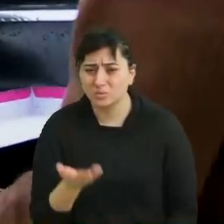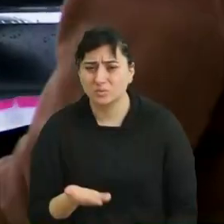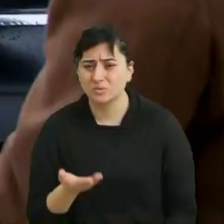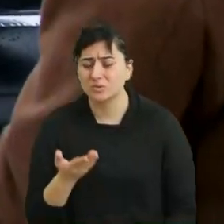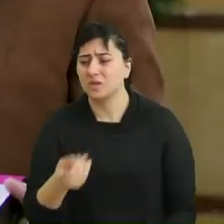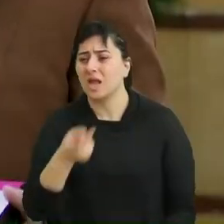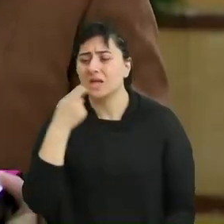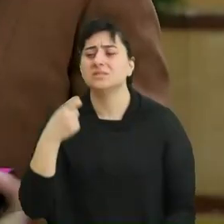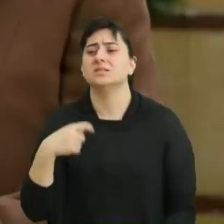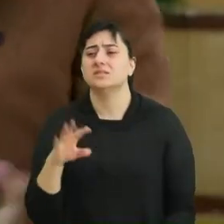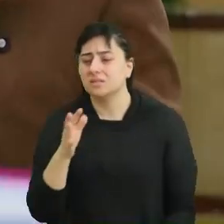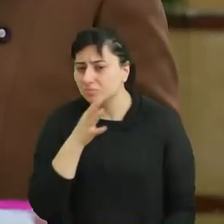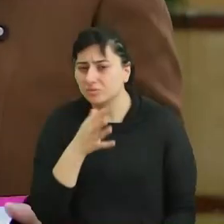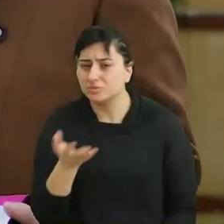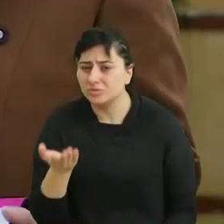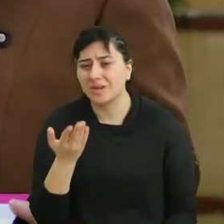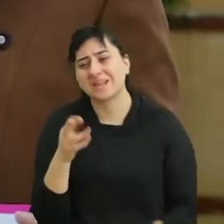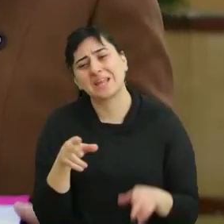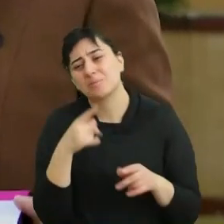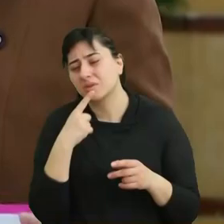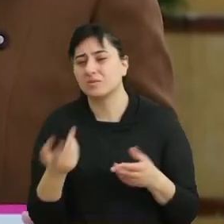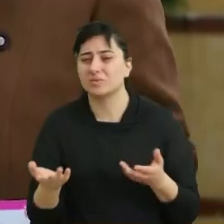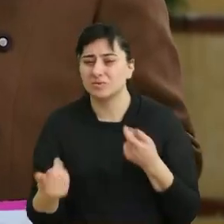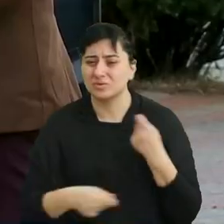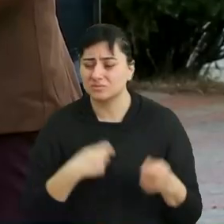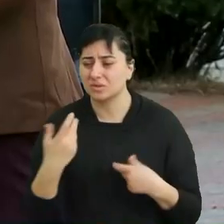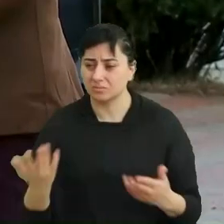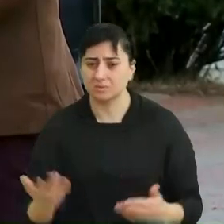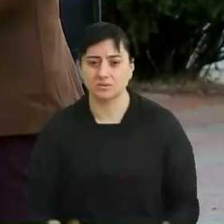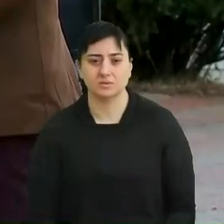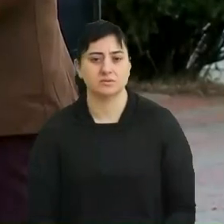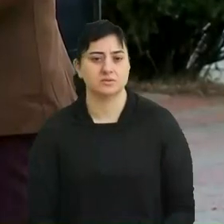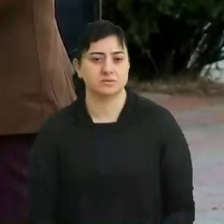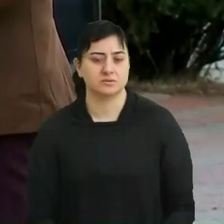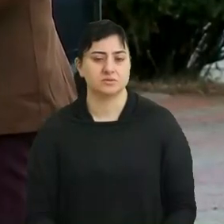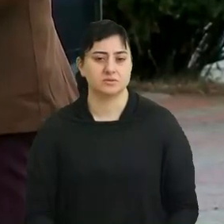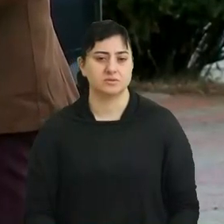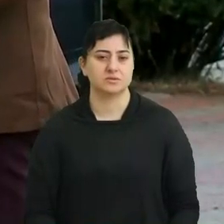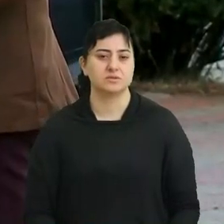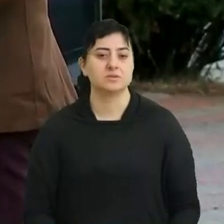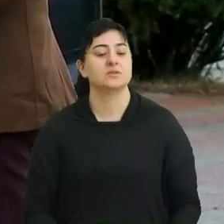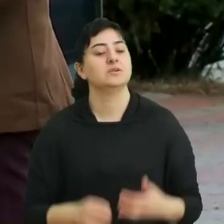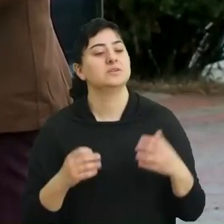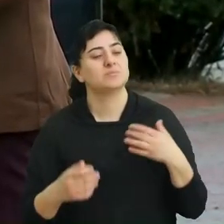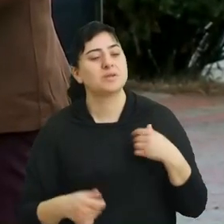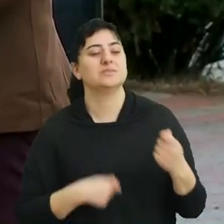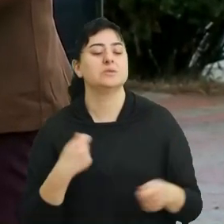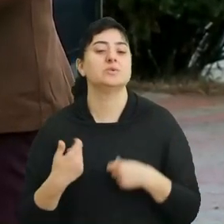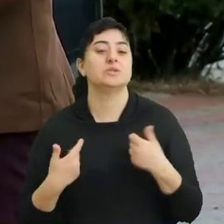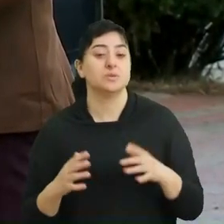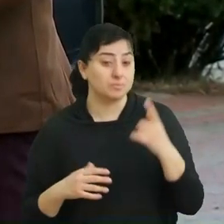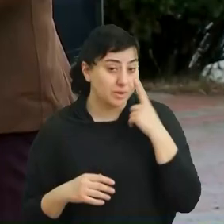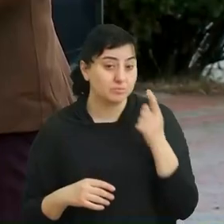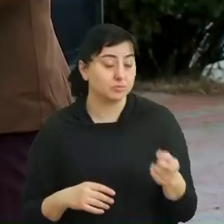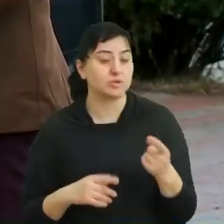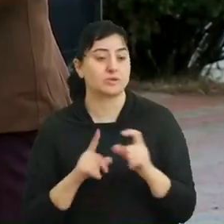Bin yıllık olmadığını ben de biliyorum. Onun lafın gelişi söylüyorum ya, dangıl dungul konuşma. Ya dangıl dungul konuşmuyorum, dambıl dambıl konuşuyorum.